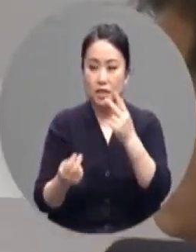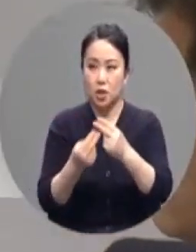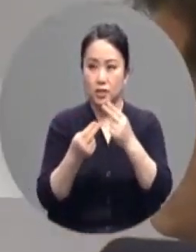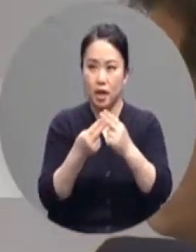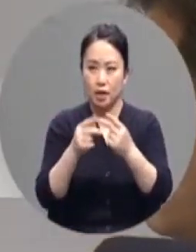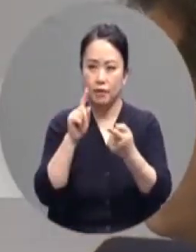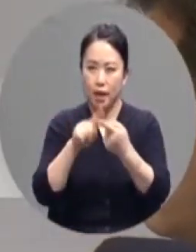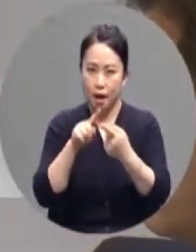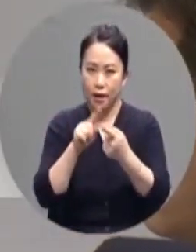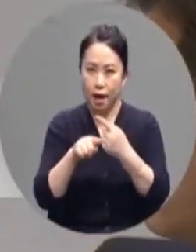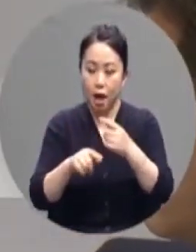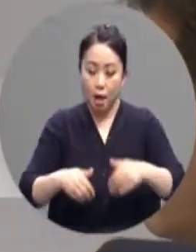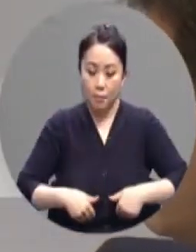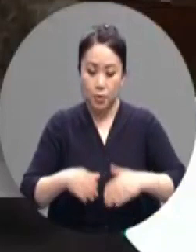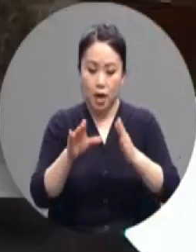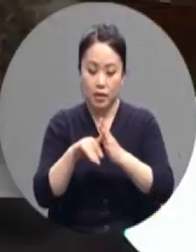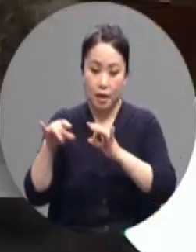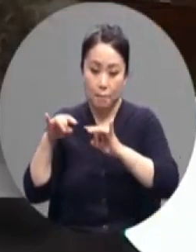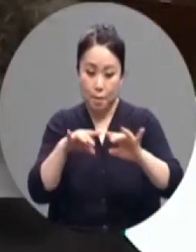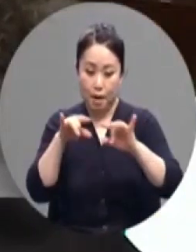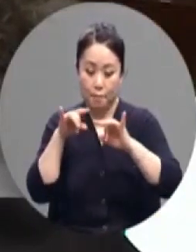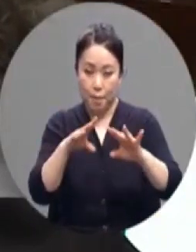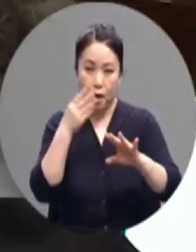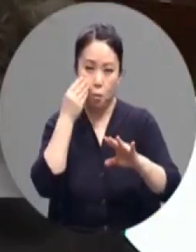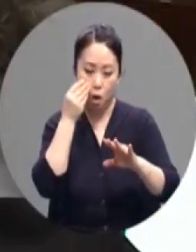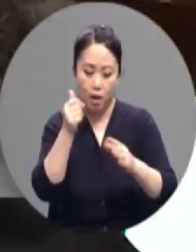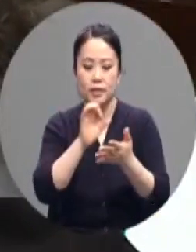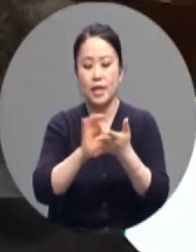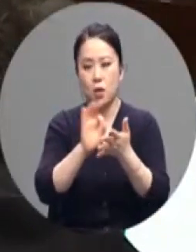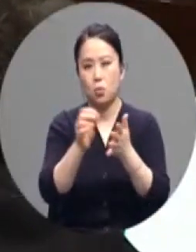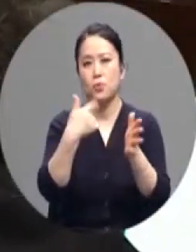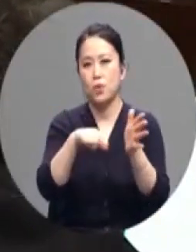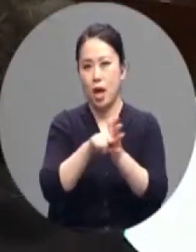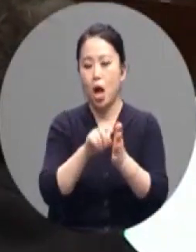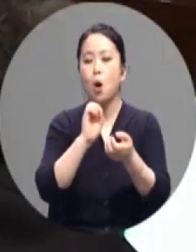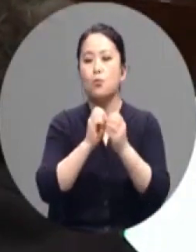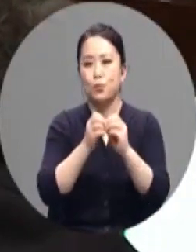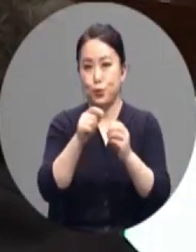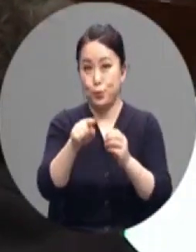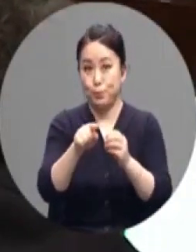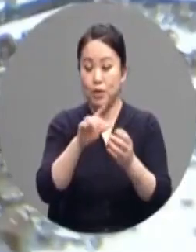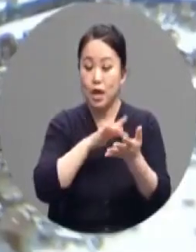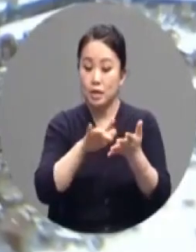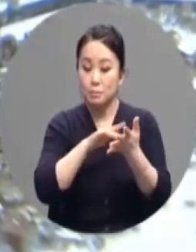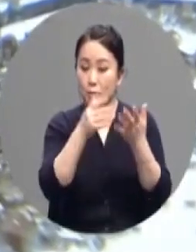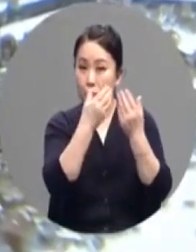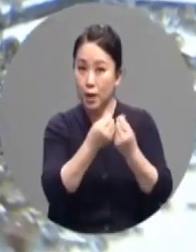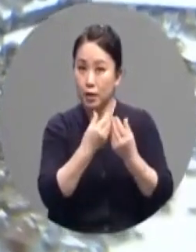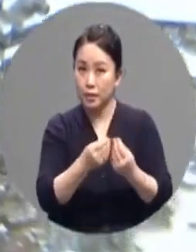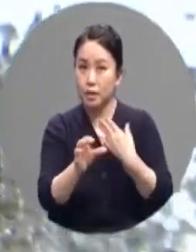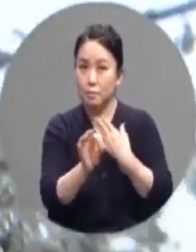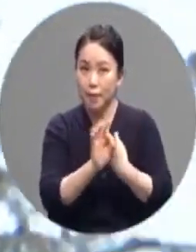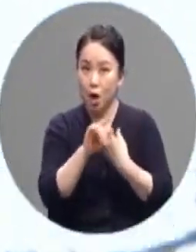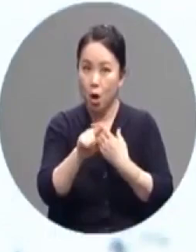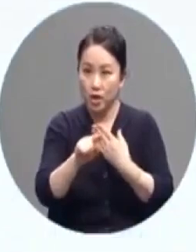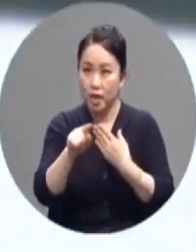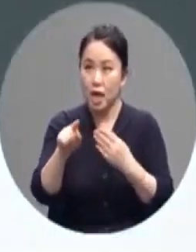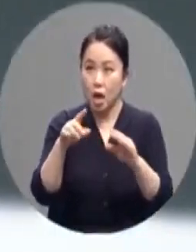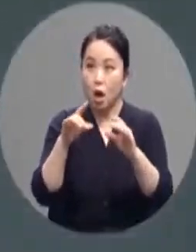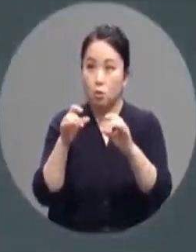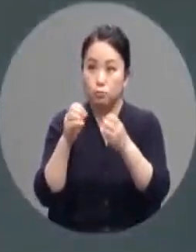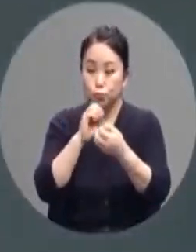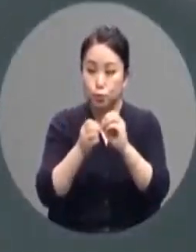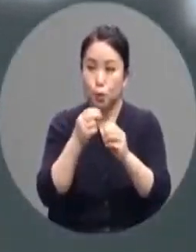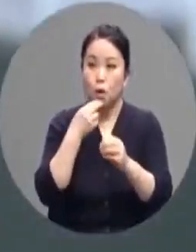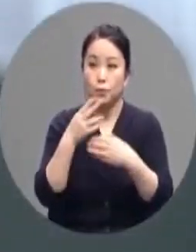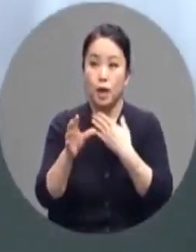공급해 원활하게 작동할 수 있게 하는 부품입니다. 스마트폰을 예로 들어 이 부품이 없다면 기능 작동에 오랜